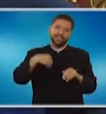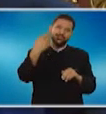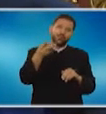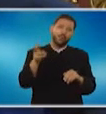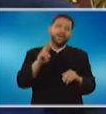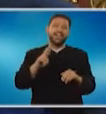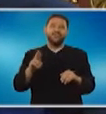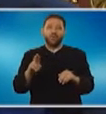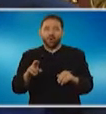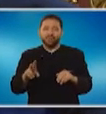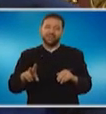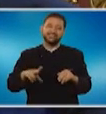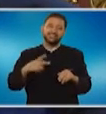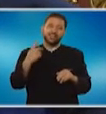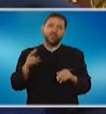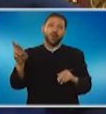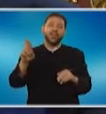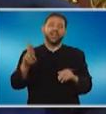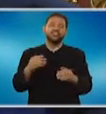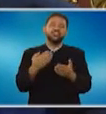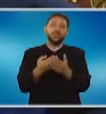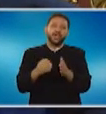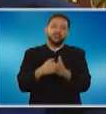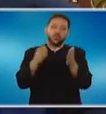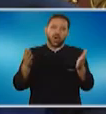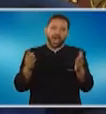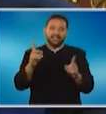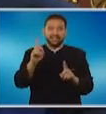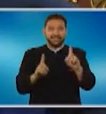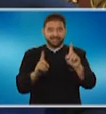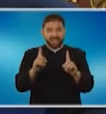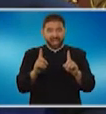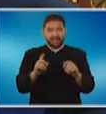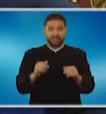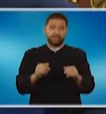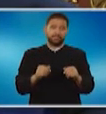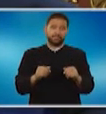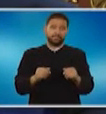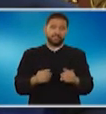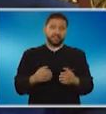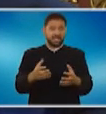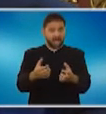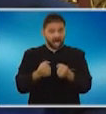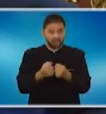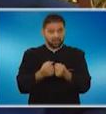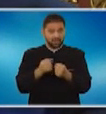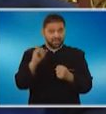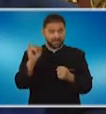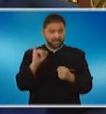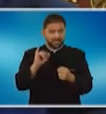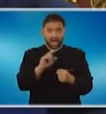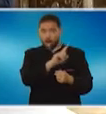o religie a cărții. Câta vreme se acceptă un principiu gen sola scriptura, numai